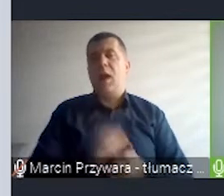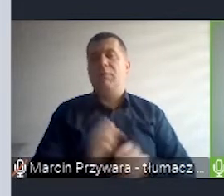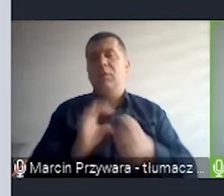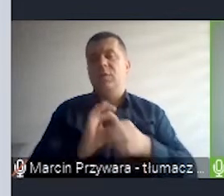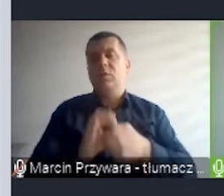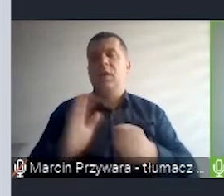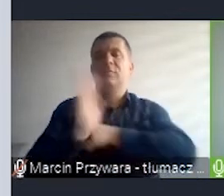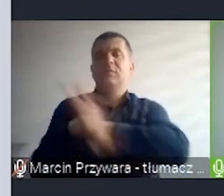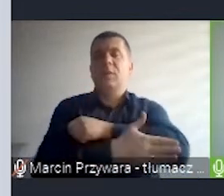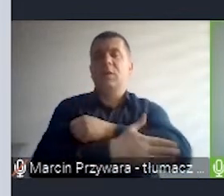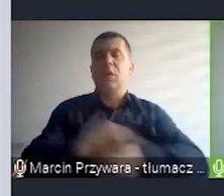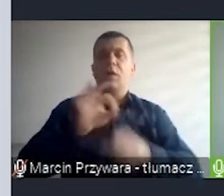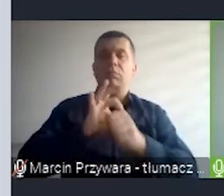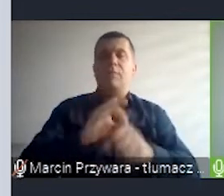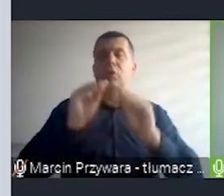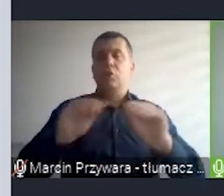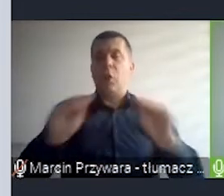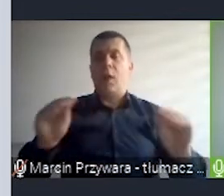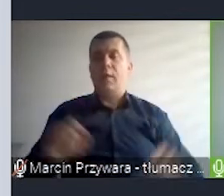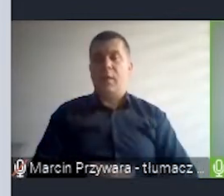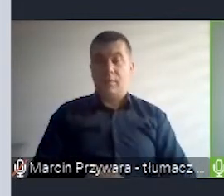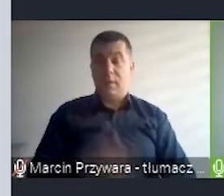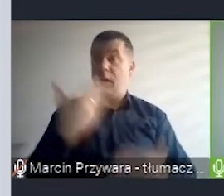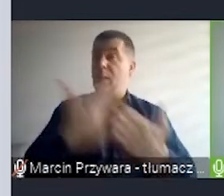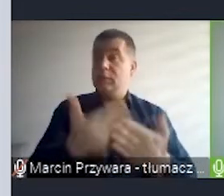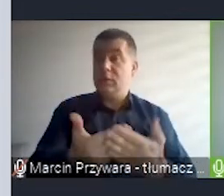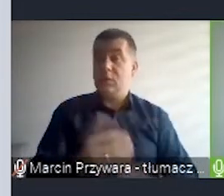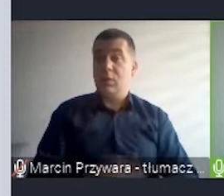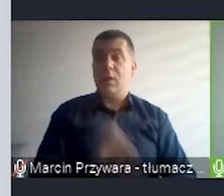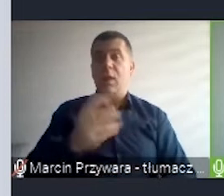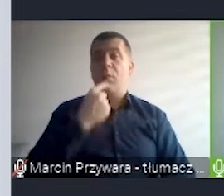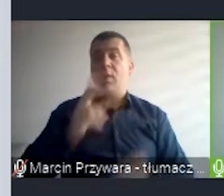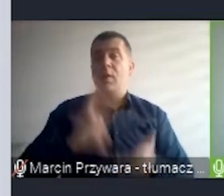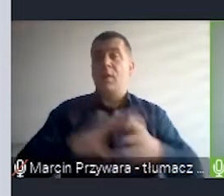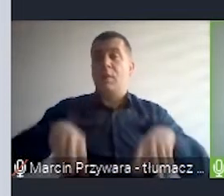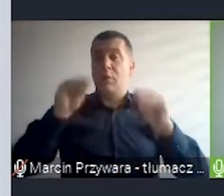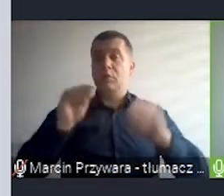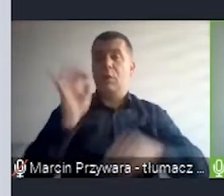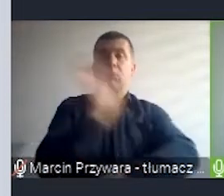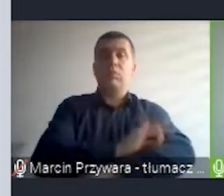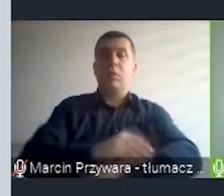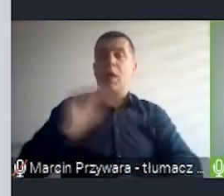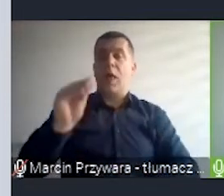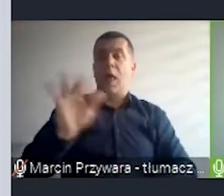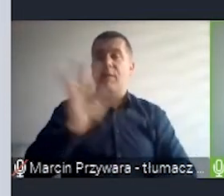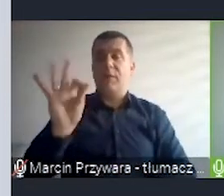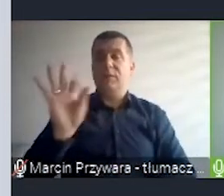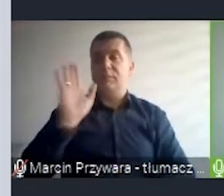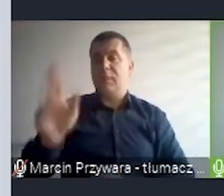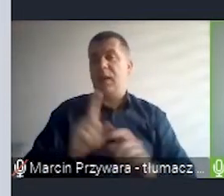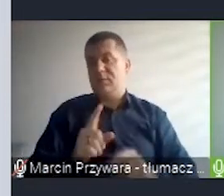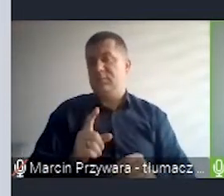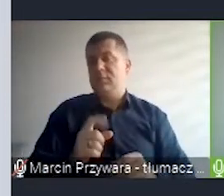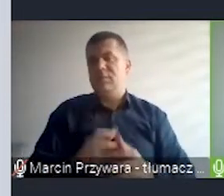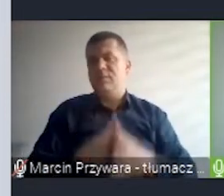wsparciem, np. z prowadzonymi szkoleniami. Dlaczego? Tak jak mówiłem na początku, projekty FS-u mają znacznie